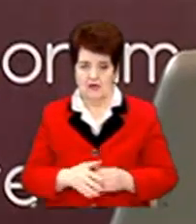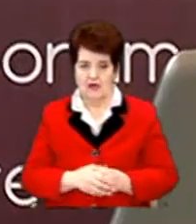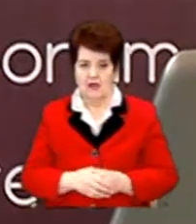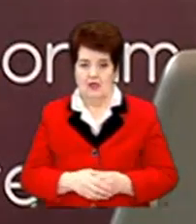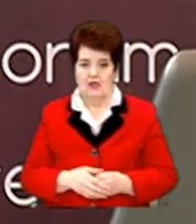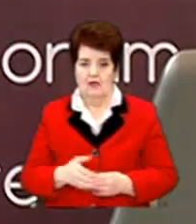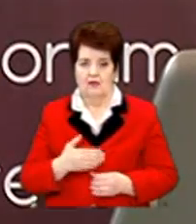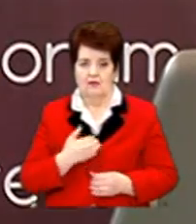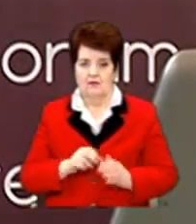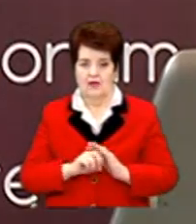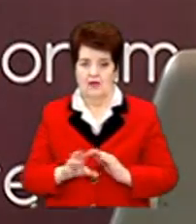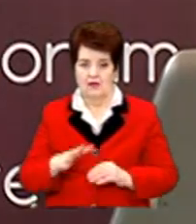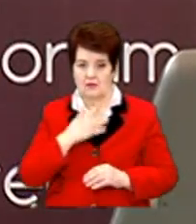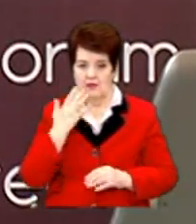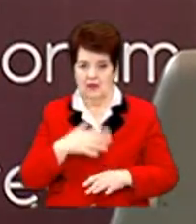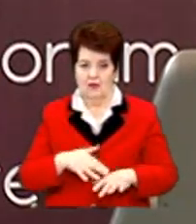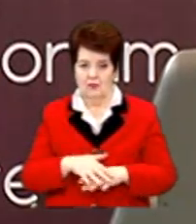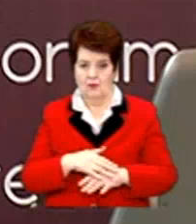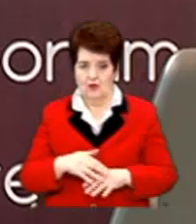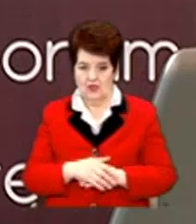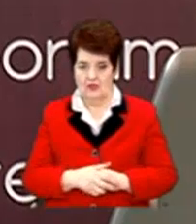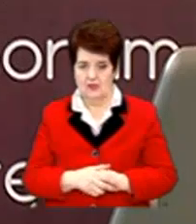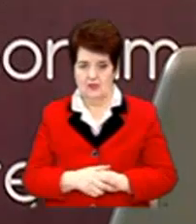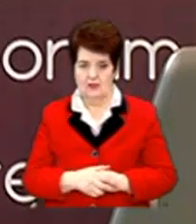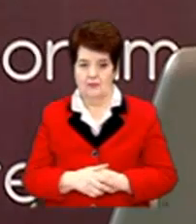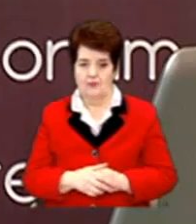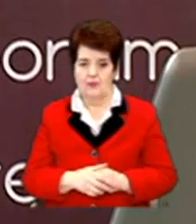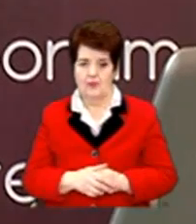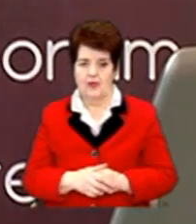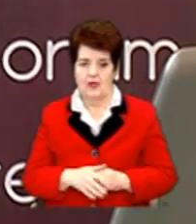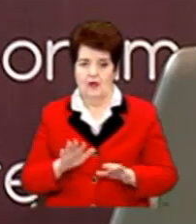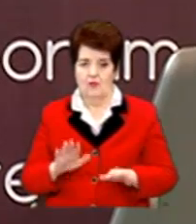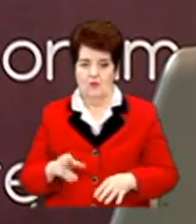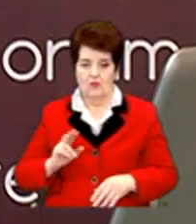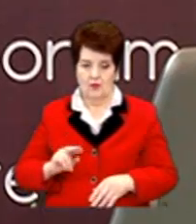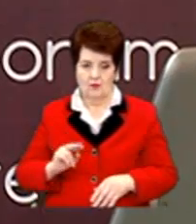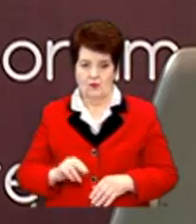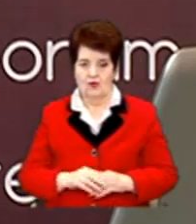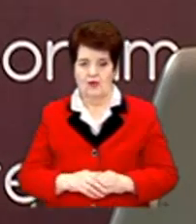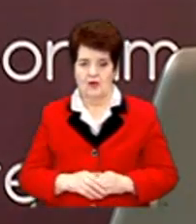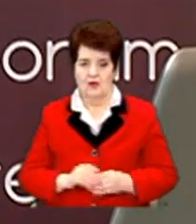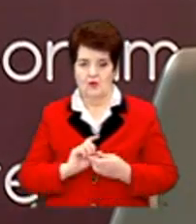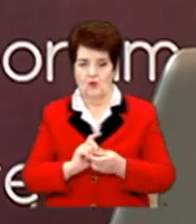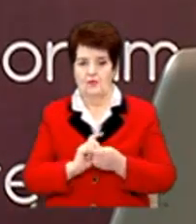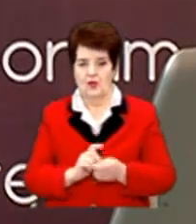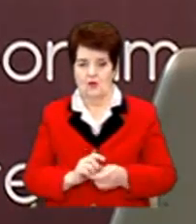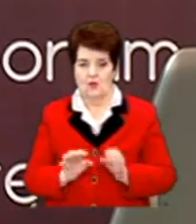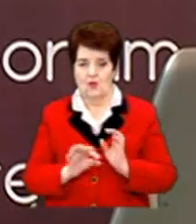noi avem o imigrare mare a populației, mai avem și o lipsă acută a locurilor de muncă. Lupta cu